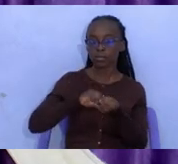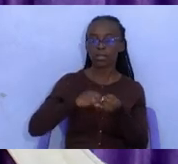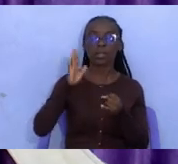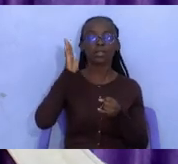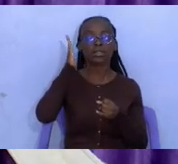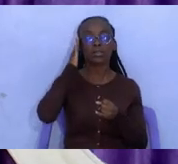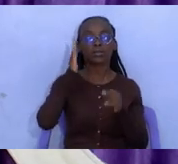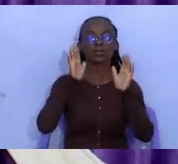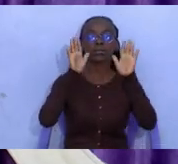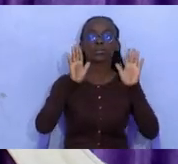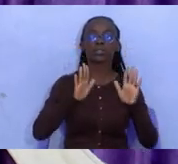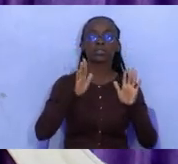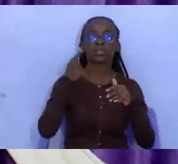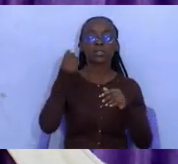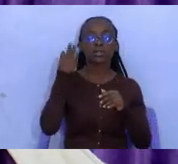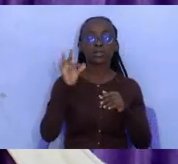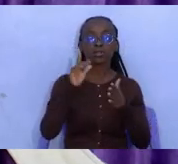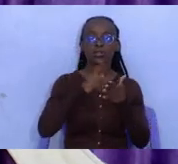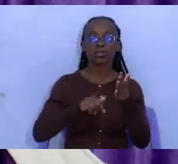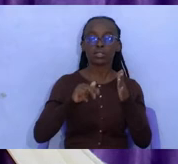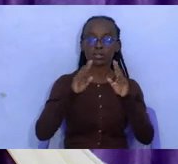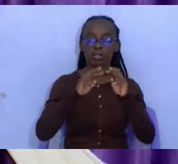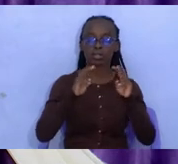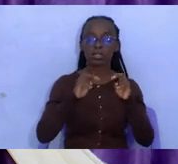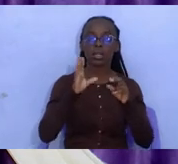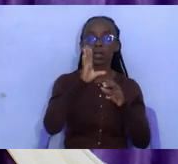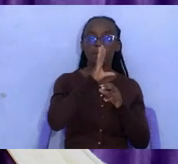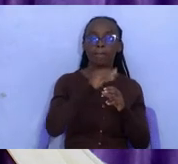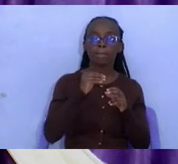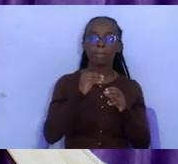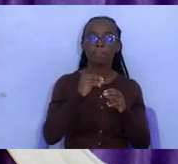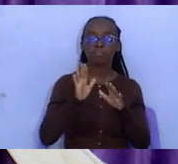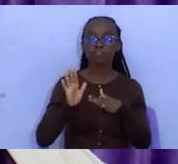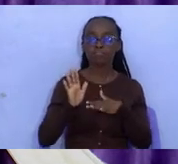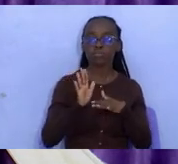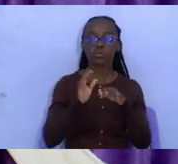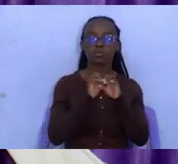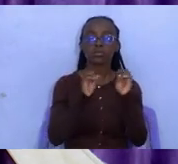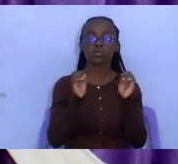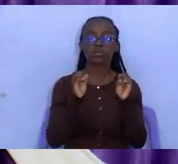kila anakitafuta. Na ndio maana haachi kutafuta hadi aipate.